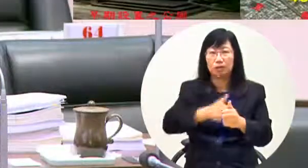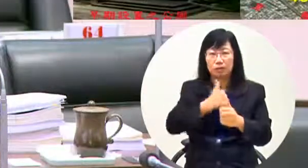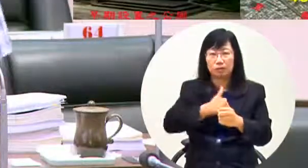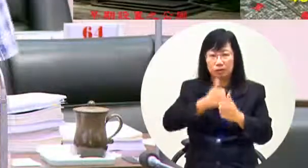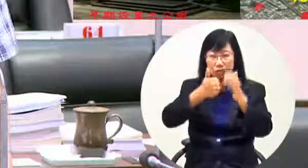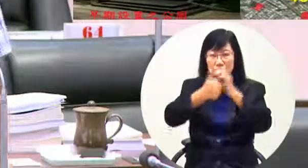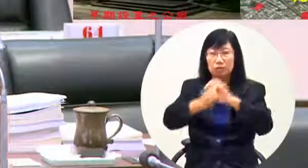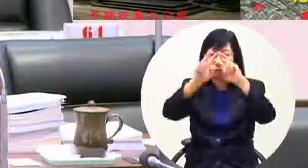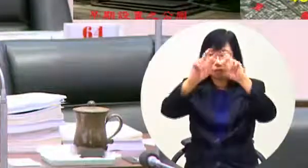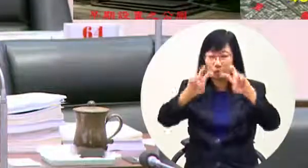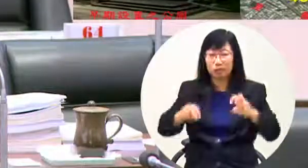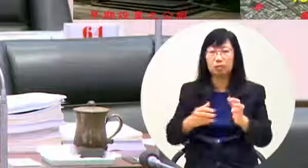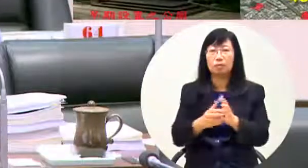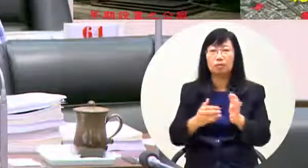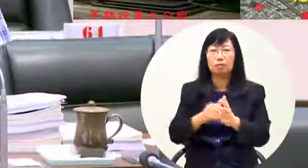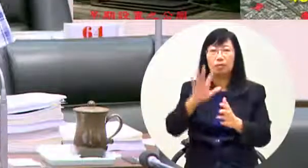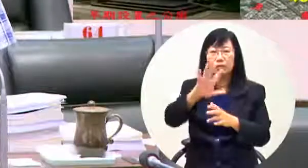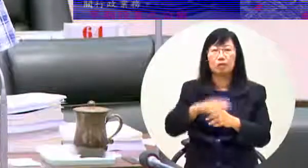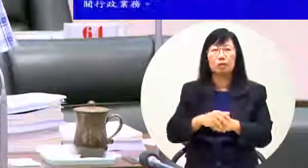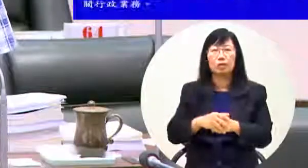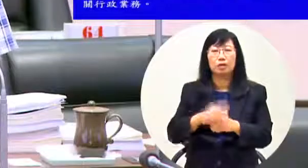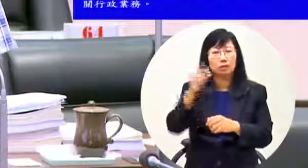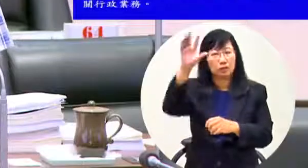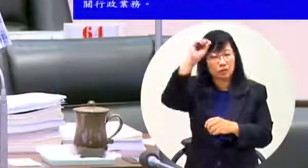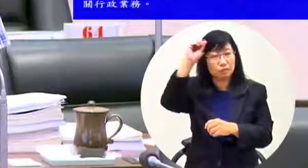有这个智慧哈，哦。再下一个，